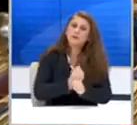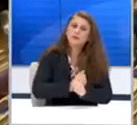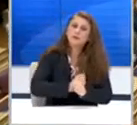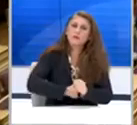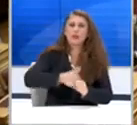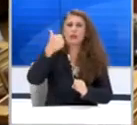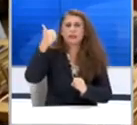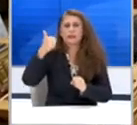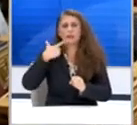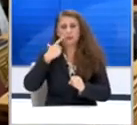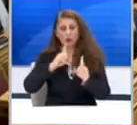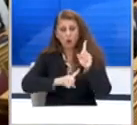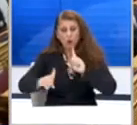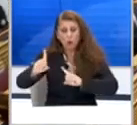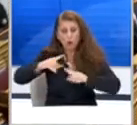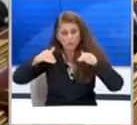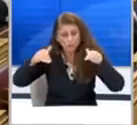νίκας της